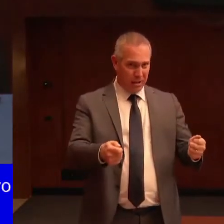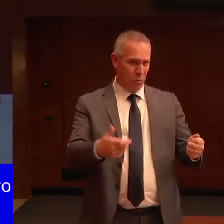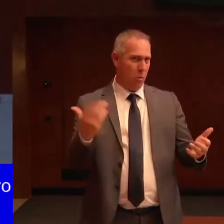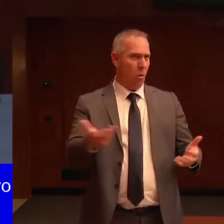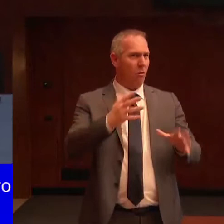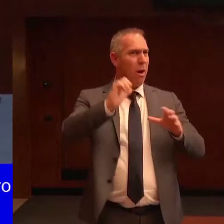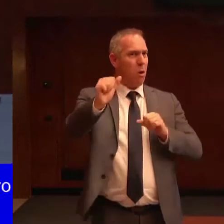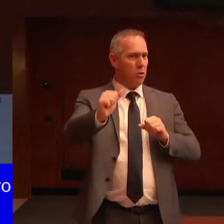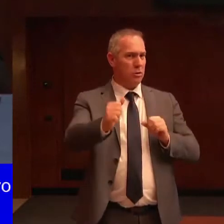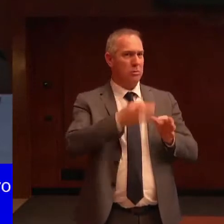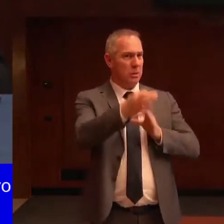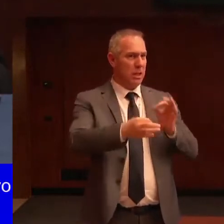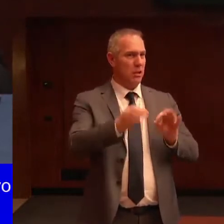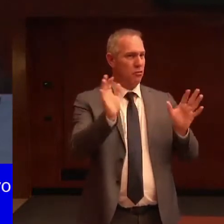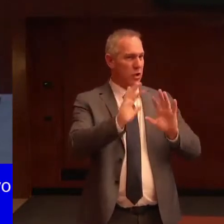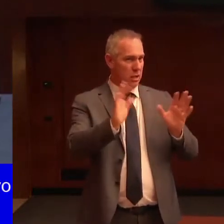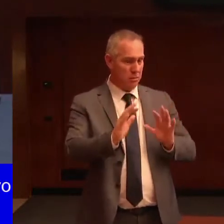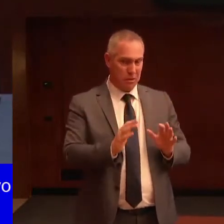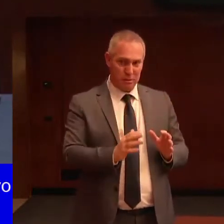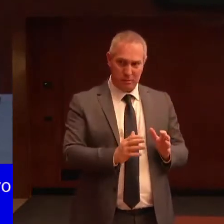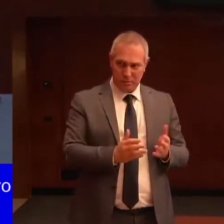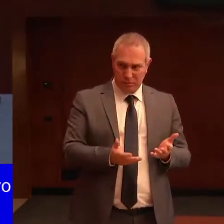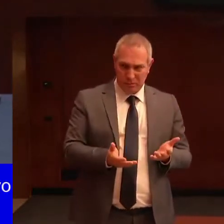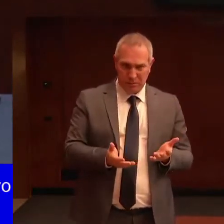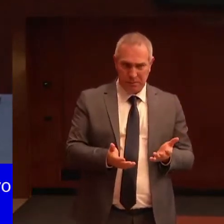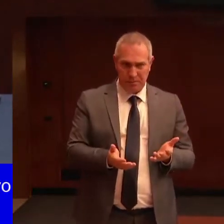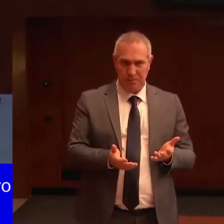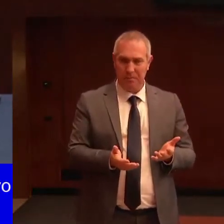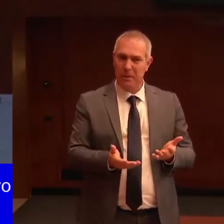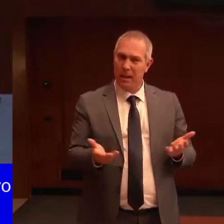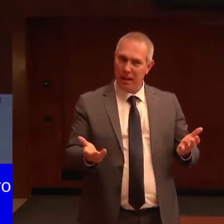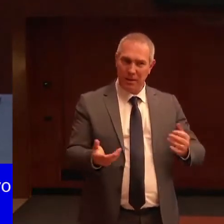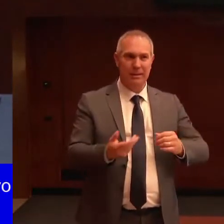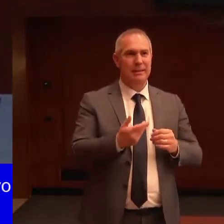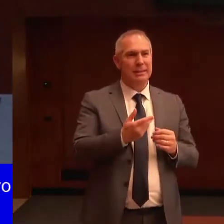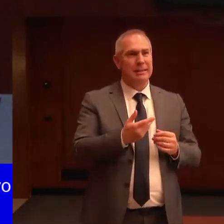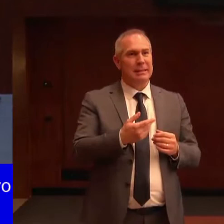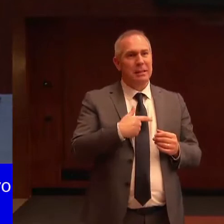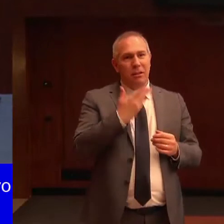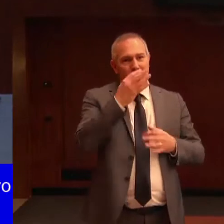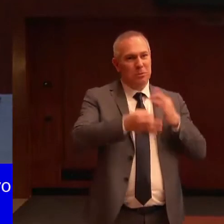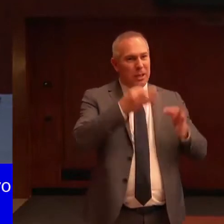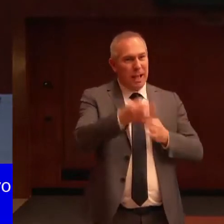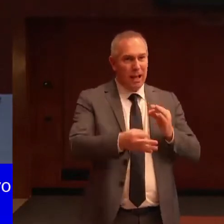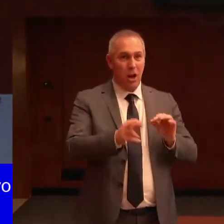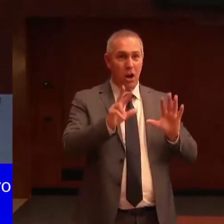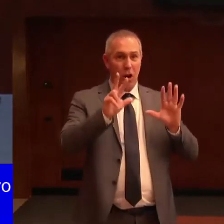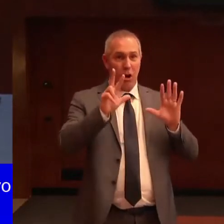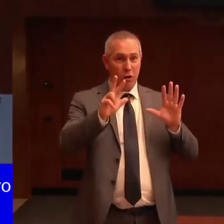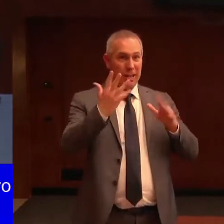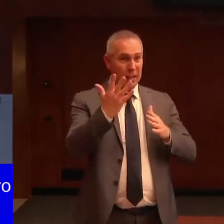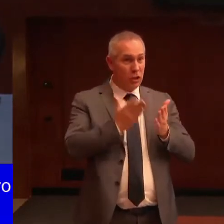oggi, anche allora, ma forse con qualche problemino. Ecco, allora volevo far vedere come 85 anni